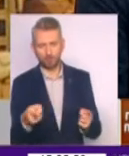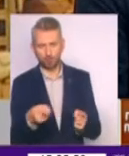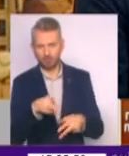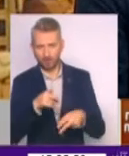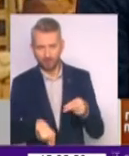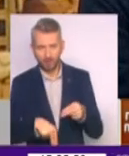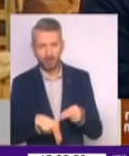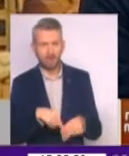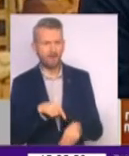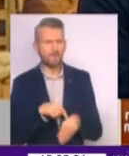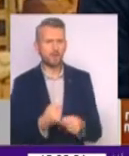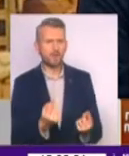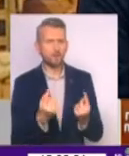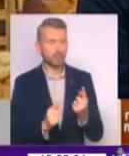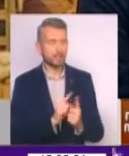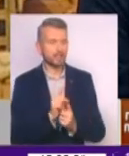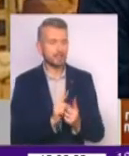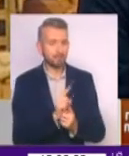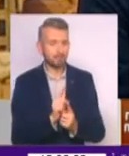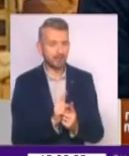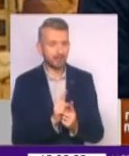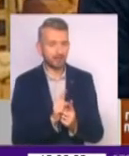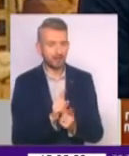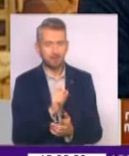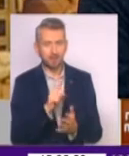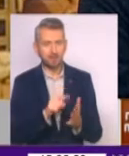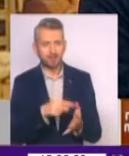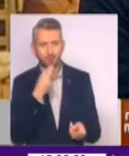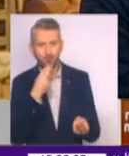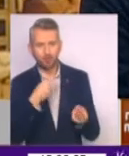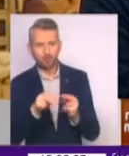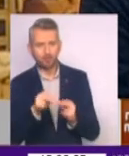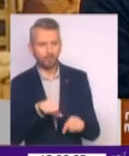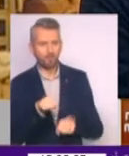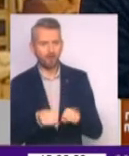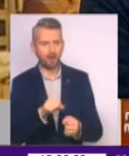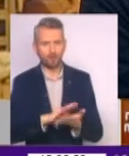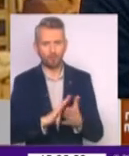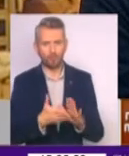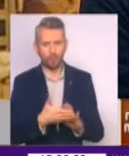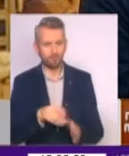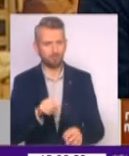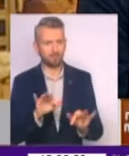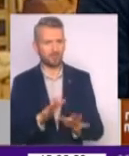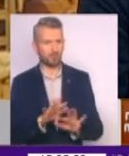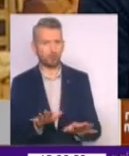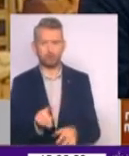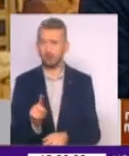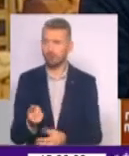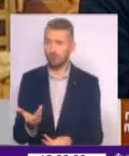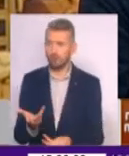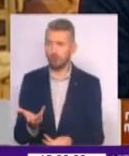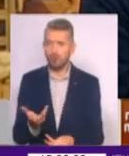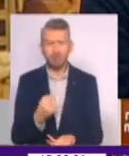відчутних змін в плані поліпшення інфраструктури, велоінфраструктури в місті не відбулось. Чому? Я